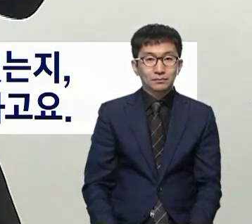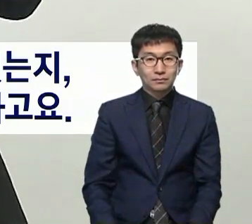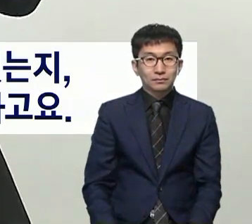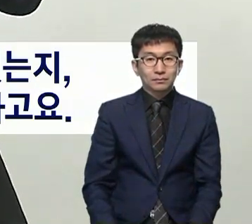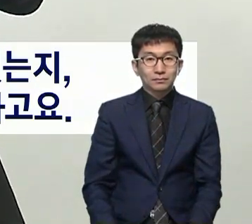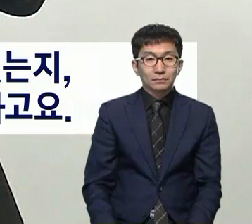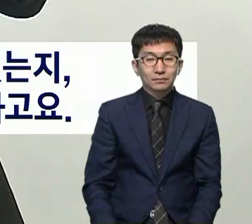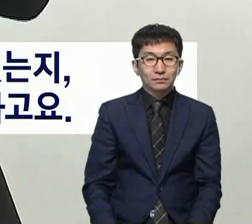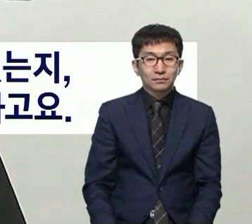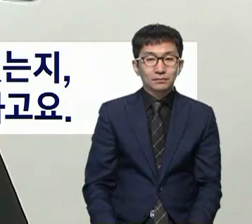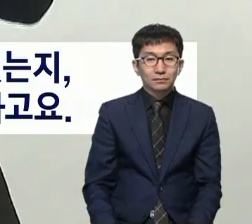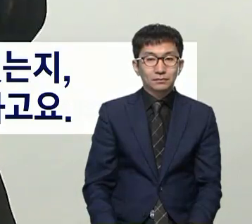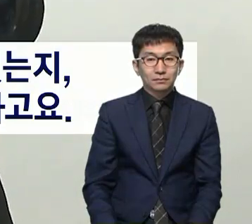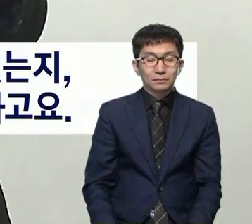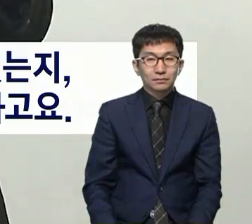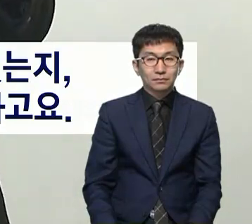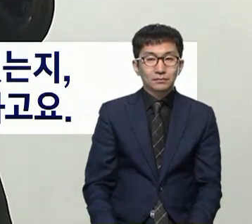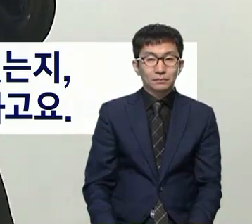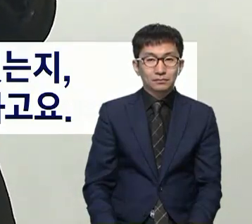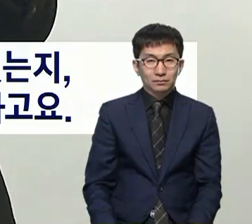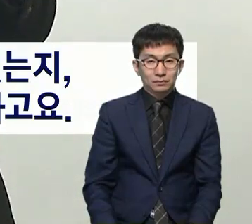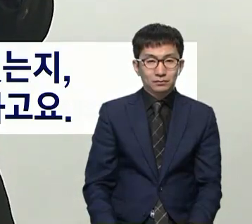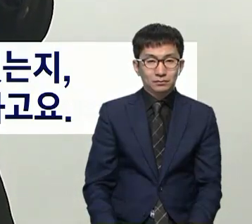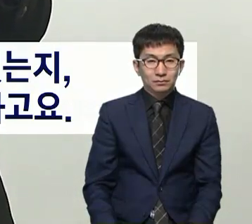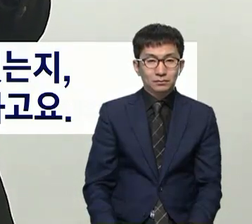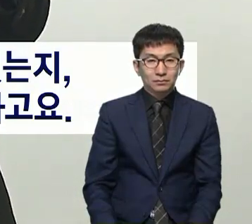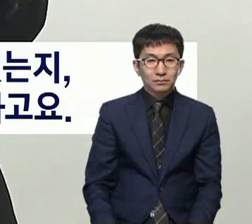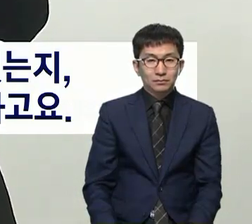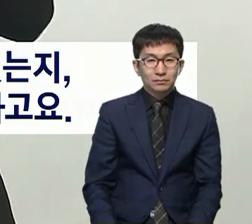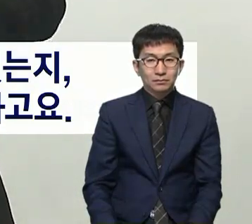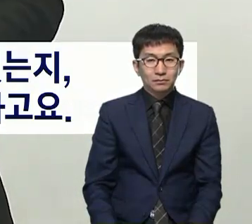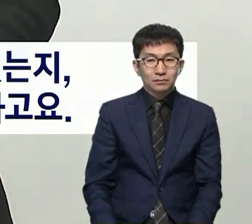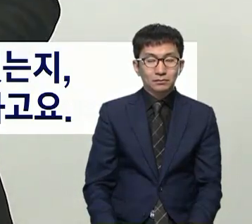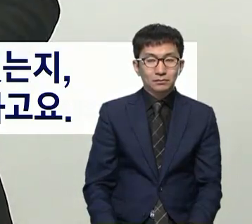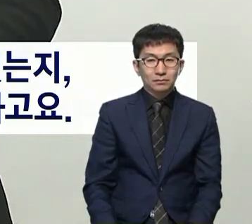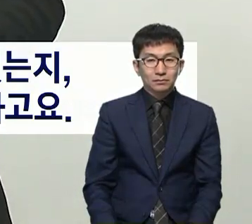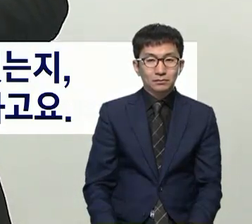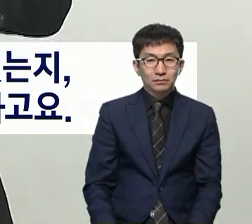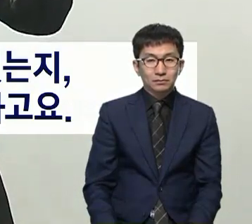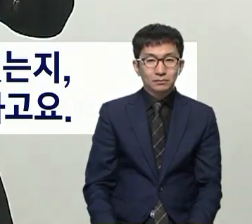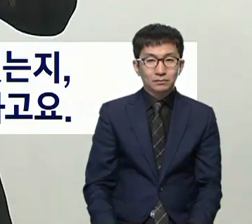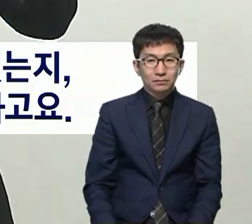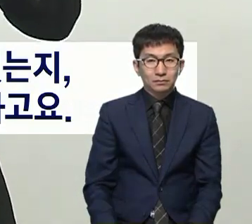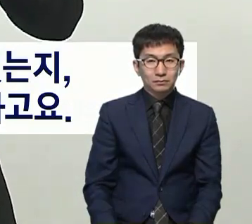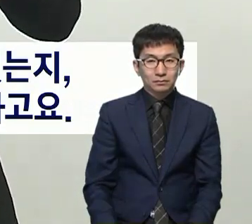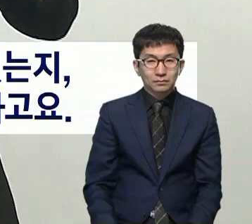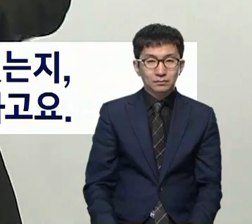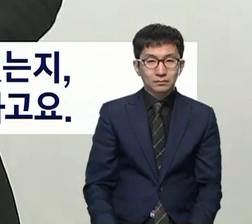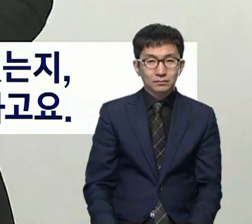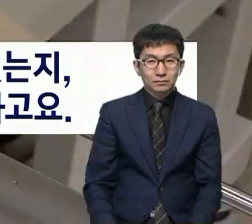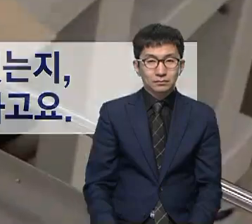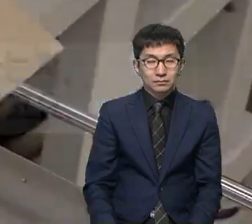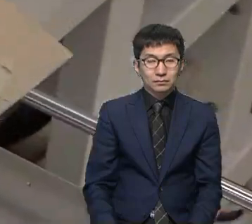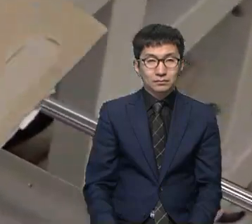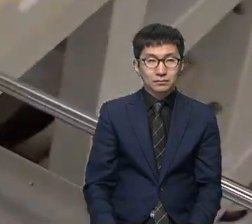이런 부적합 여부에 대해서는 저희가 그 검역 단계에서 한번 조사를